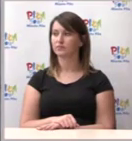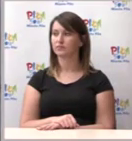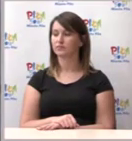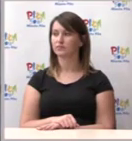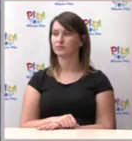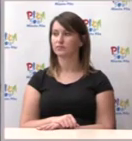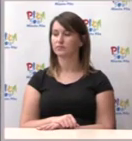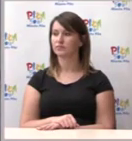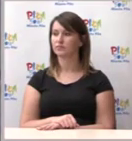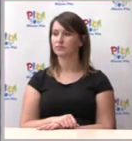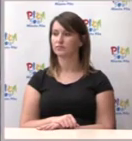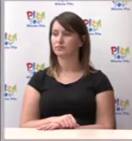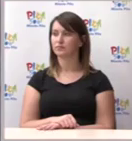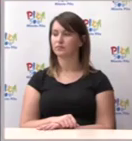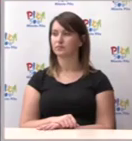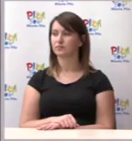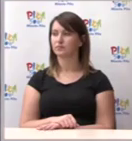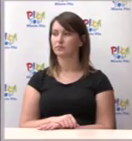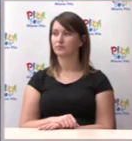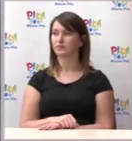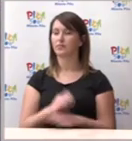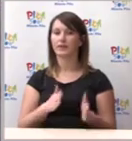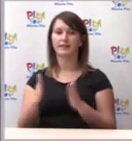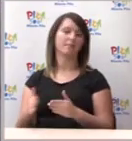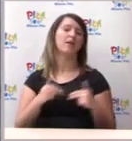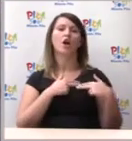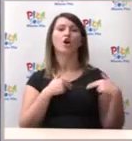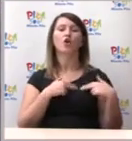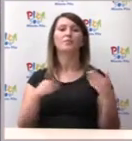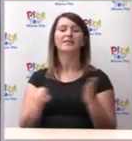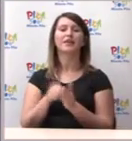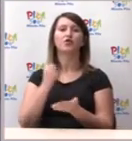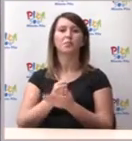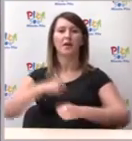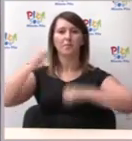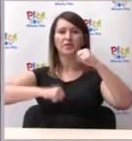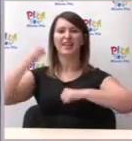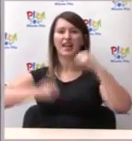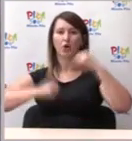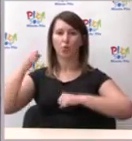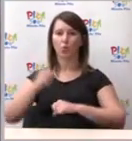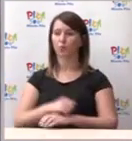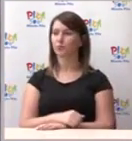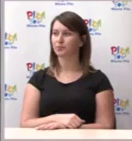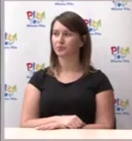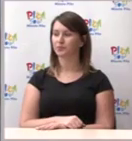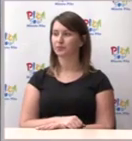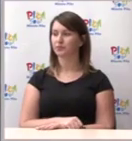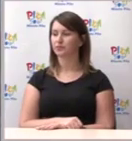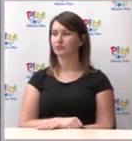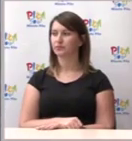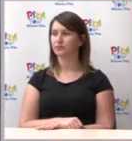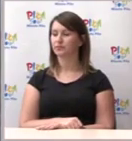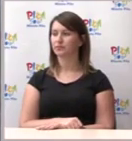działalność. Komisja do spraw przetargu. Pani radna, powiem w ten sposób. W tym zakresie, o ile